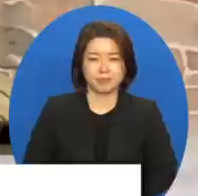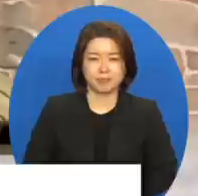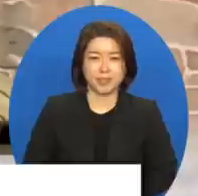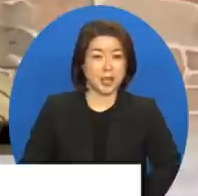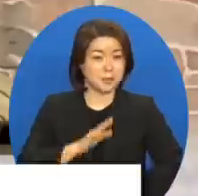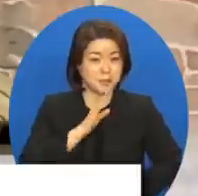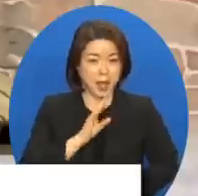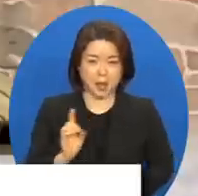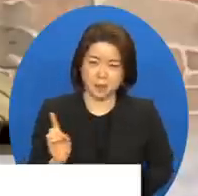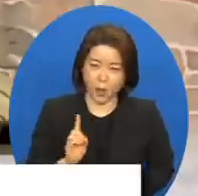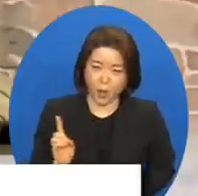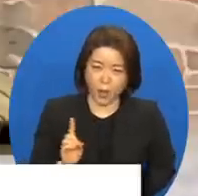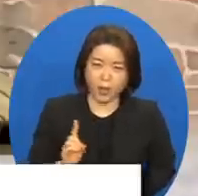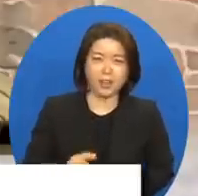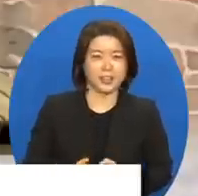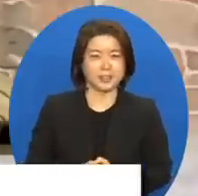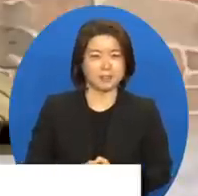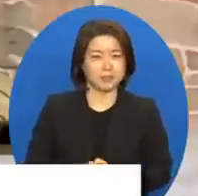바로